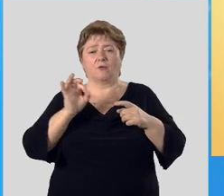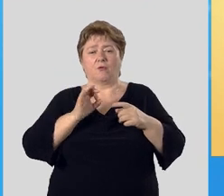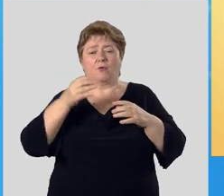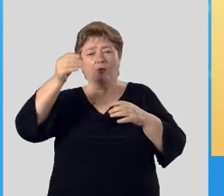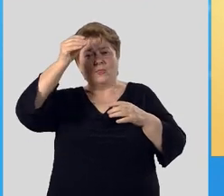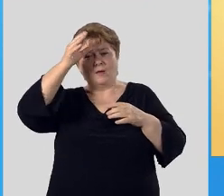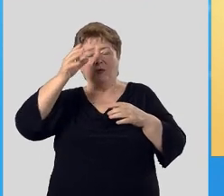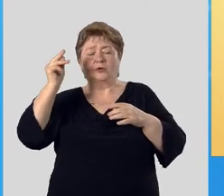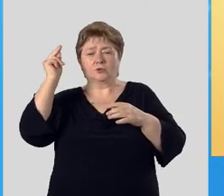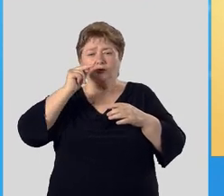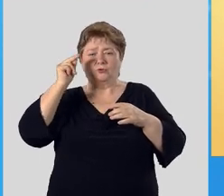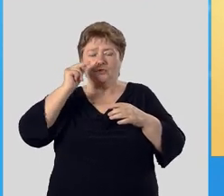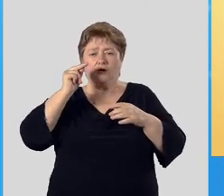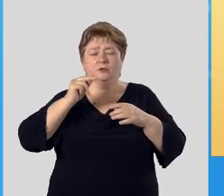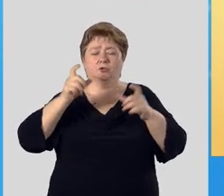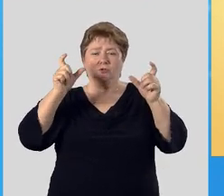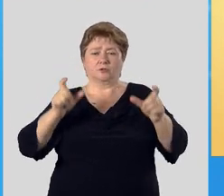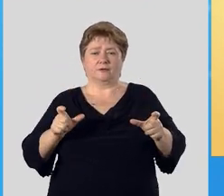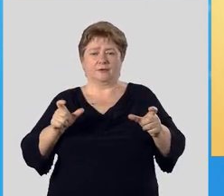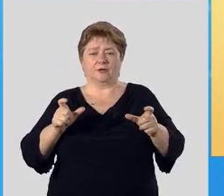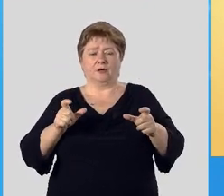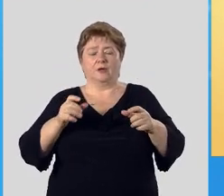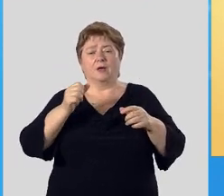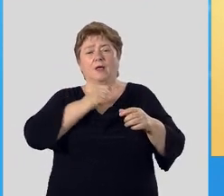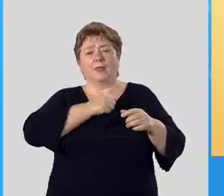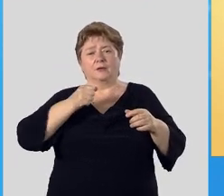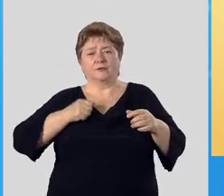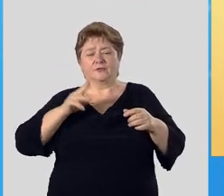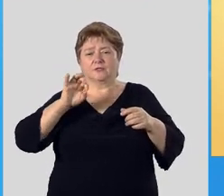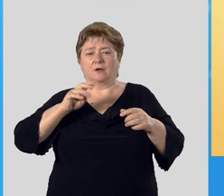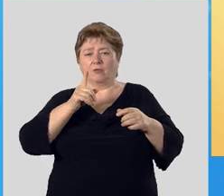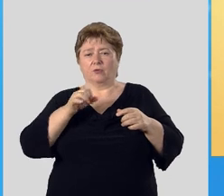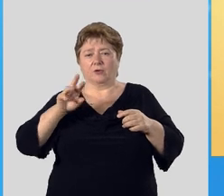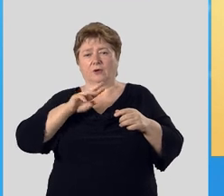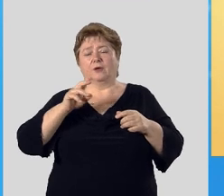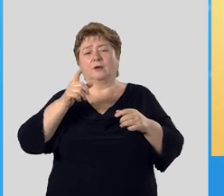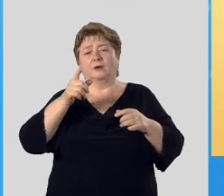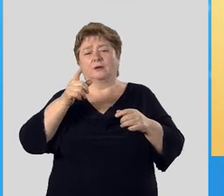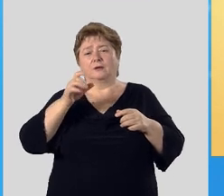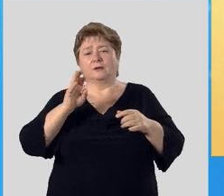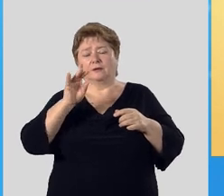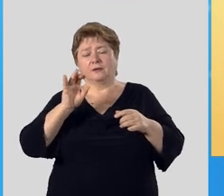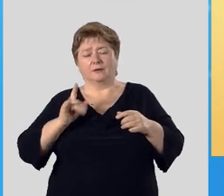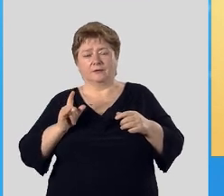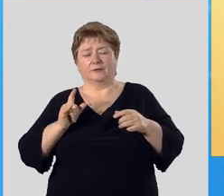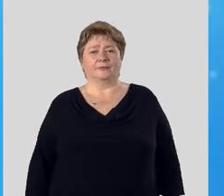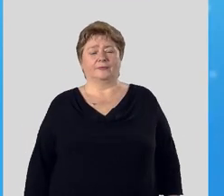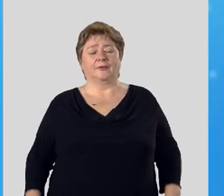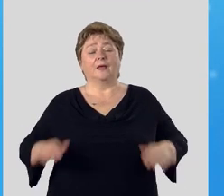науках изучающие человека анатомии и физиологии и гигиене